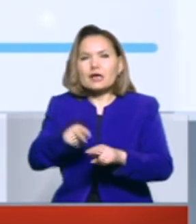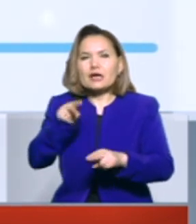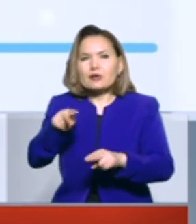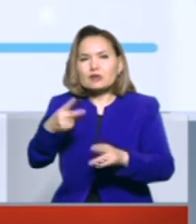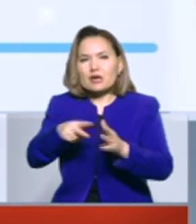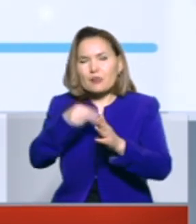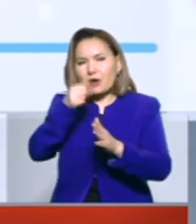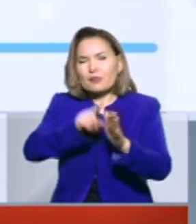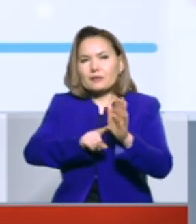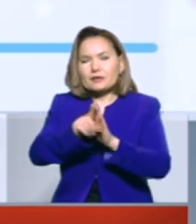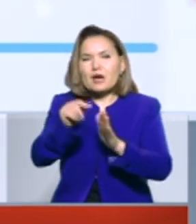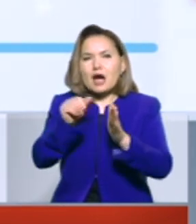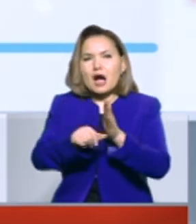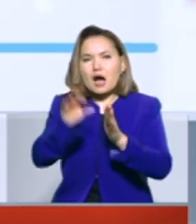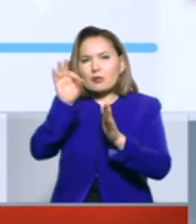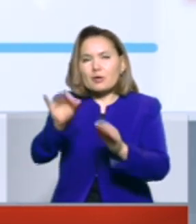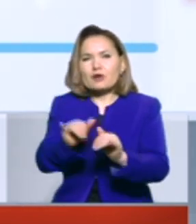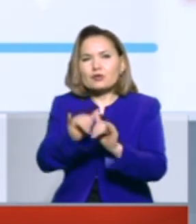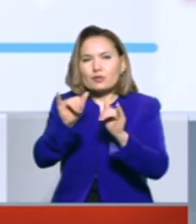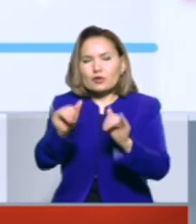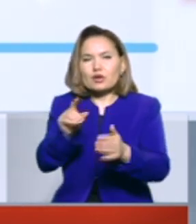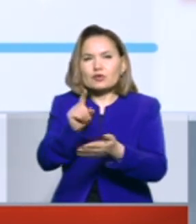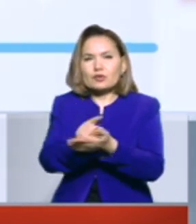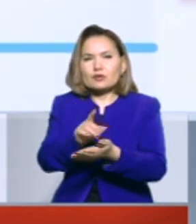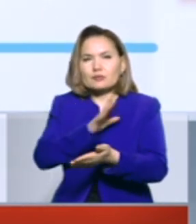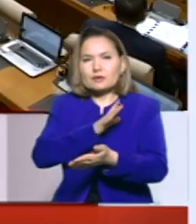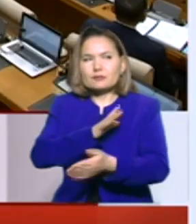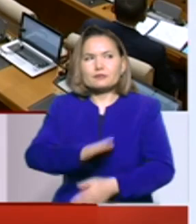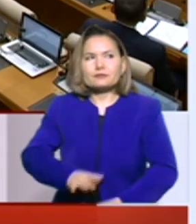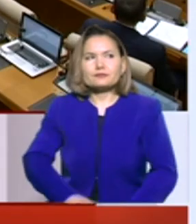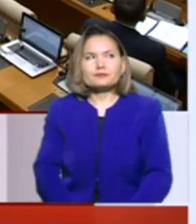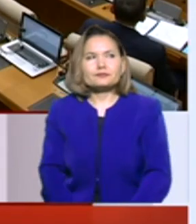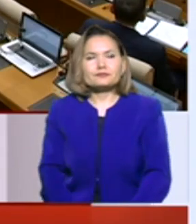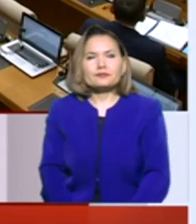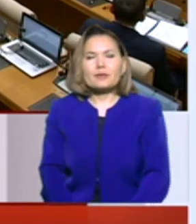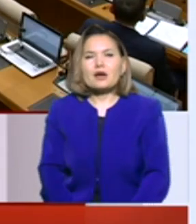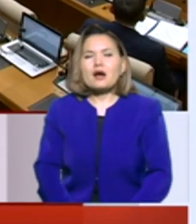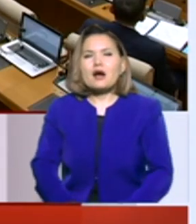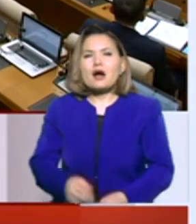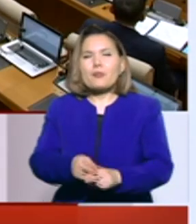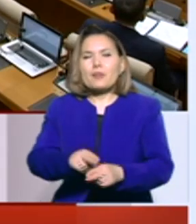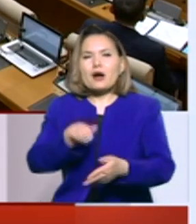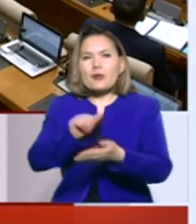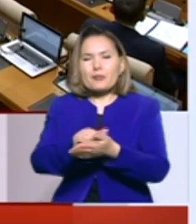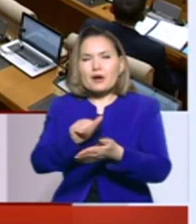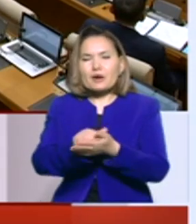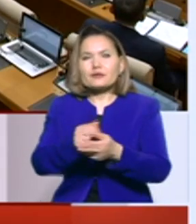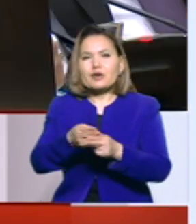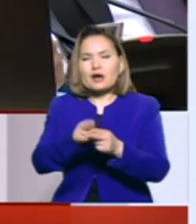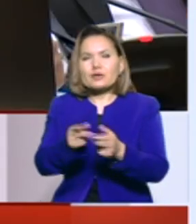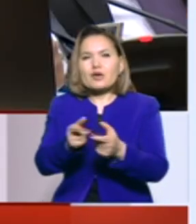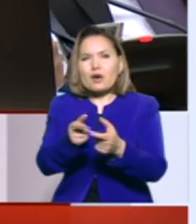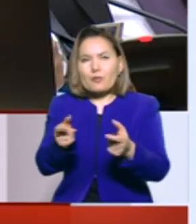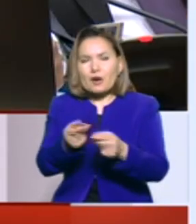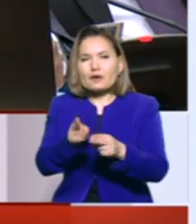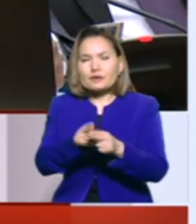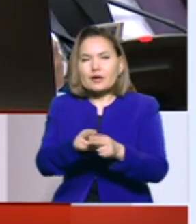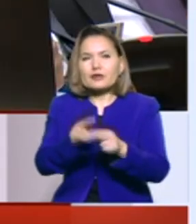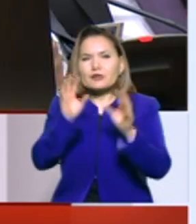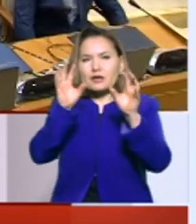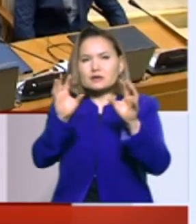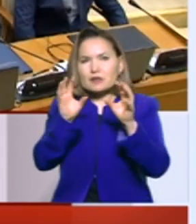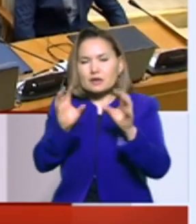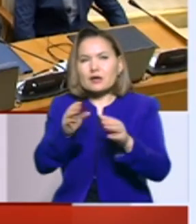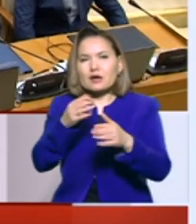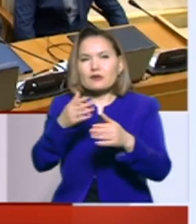55-2027 жылдан бастап 60% болуы тиіс. Ал баспасөз картасы туралы талап заңнан